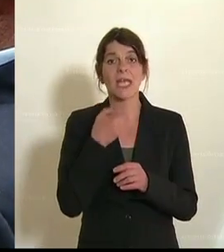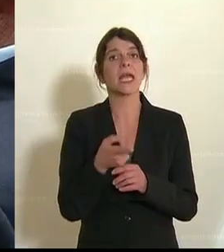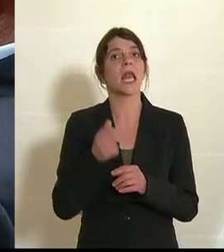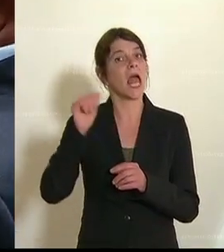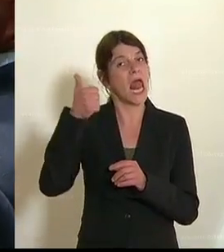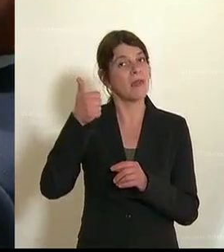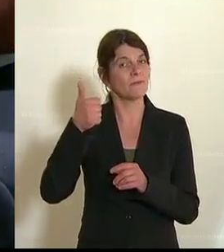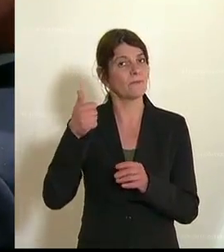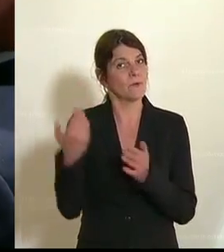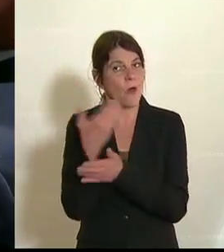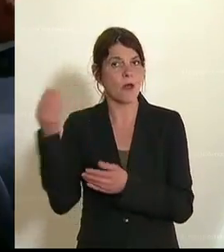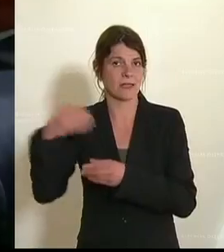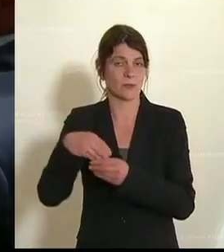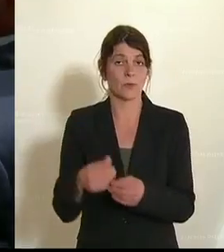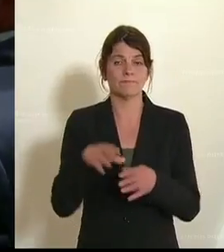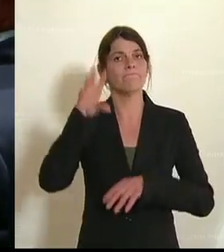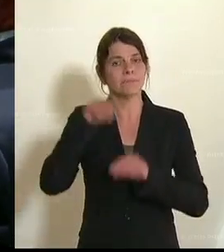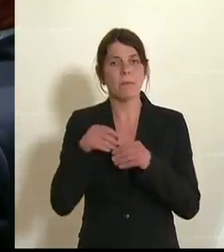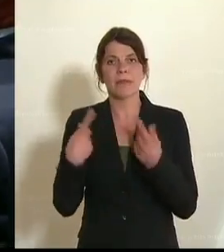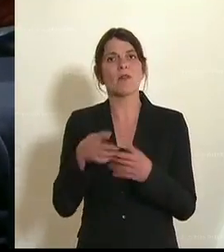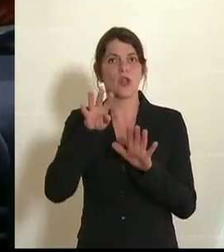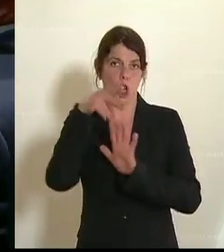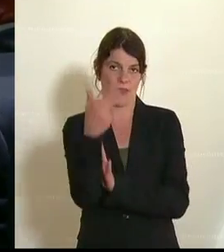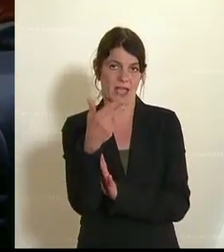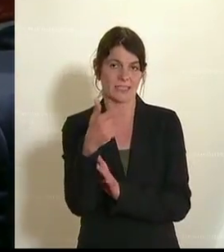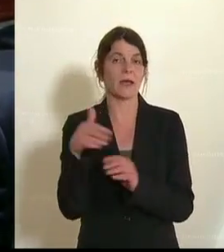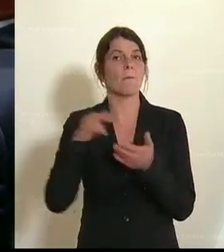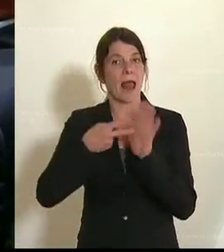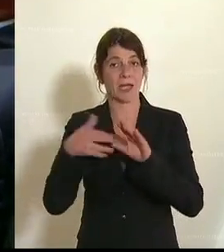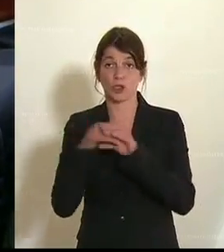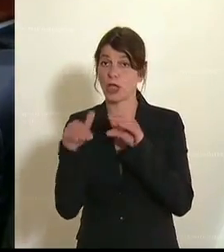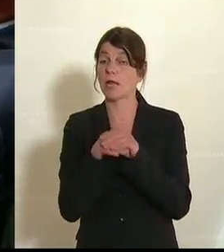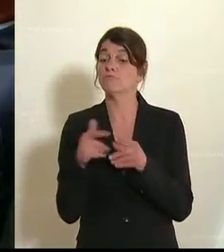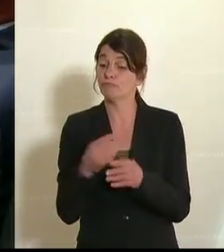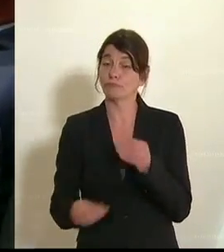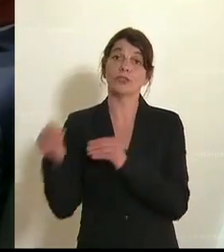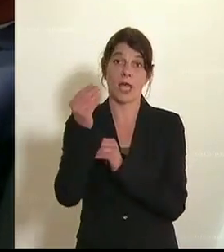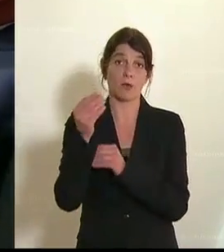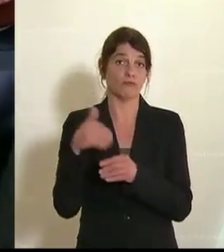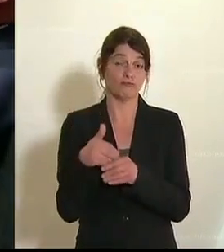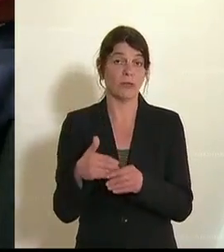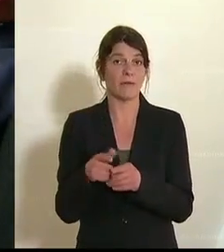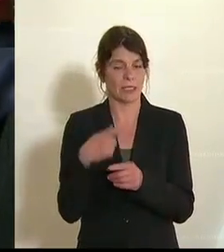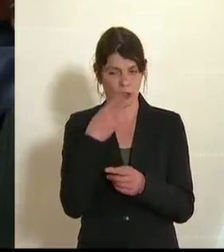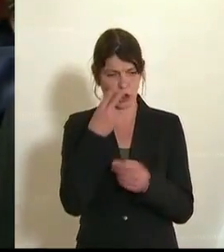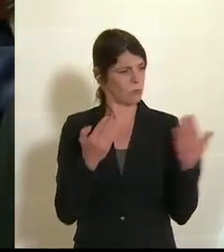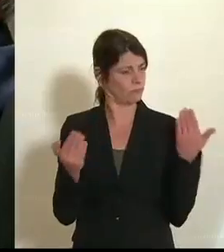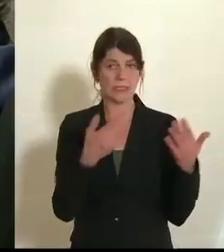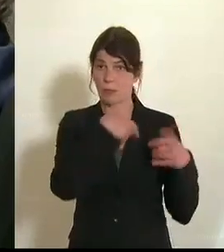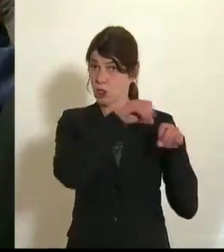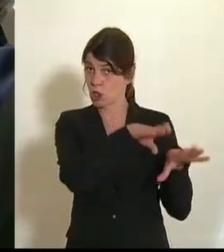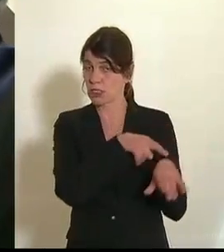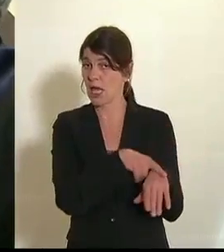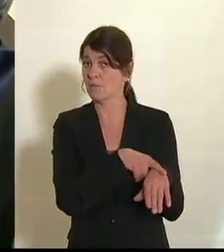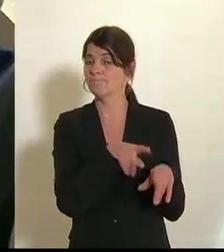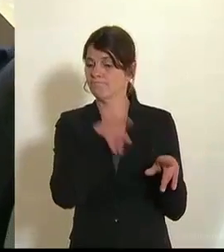vorgesehen, sozusagen sind es dann 89 und das ist eine Steigerung im gegenüber von